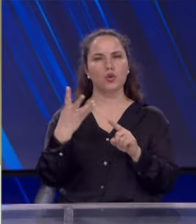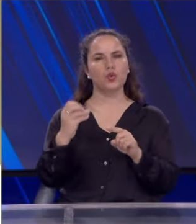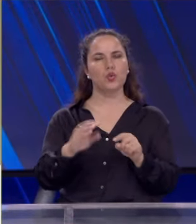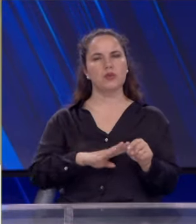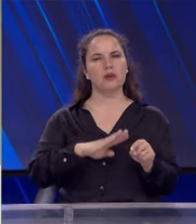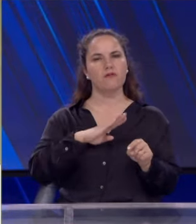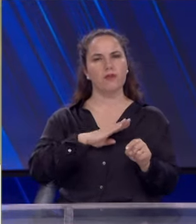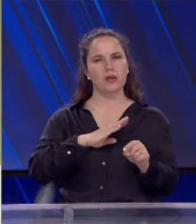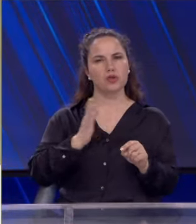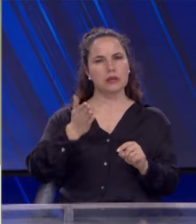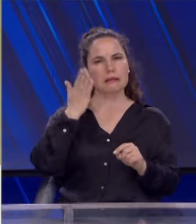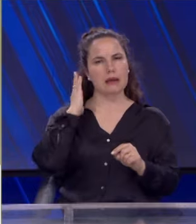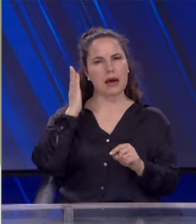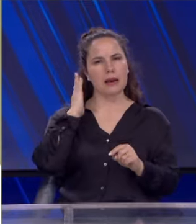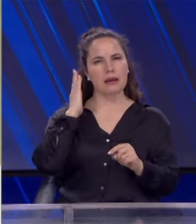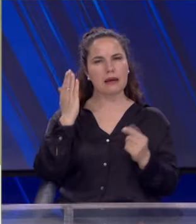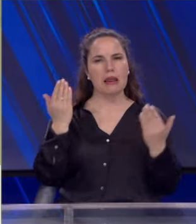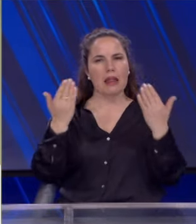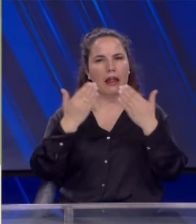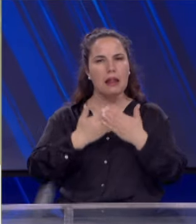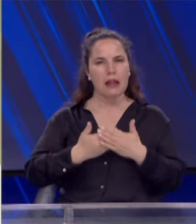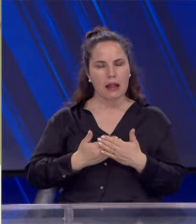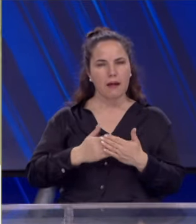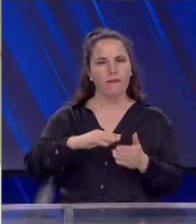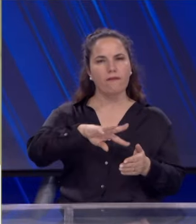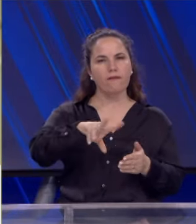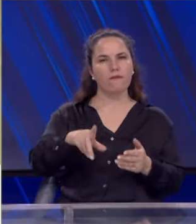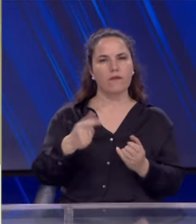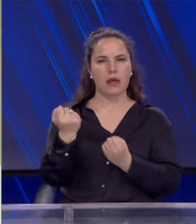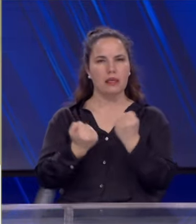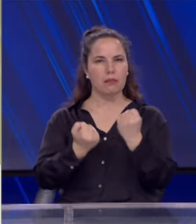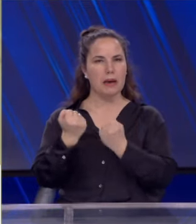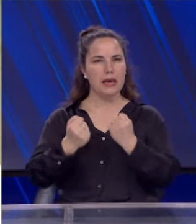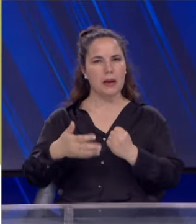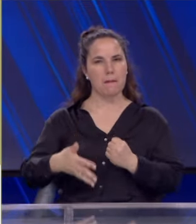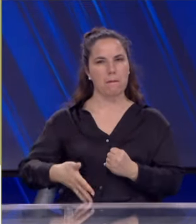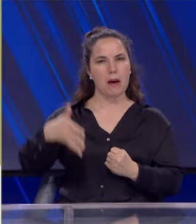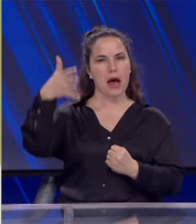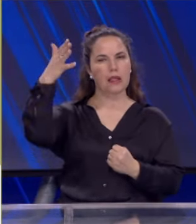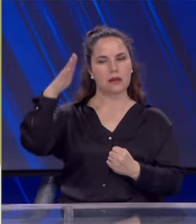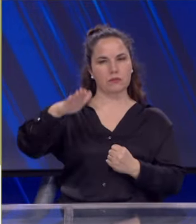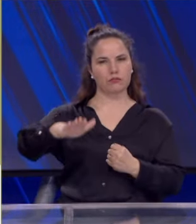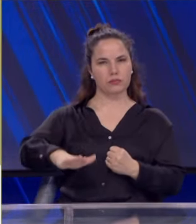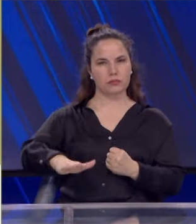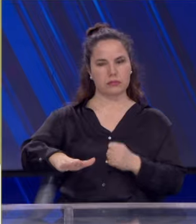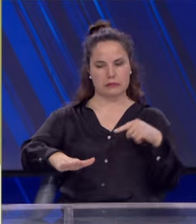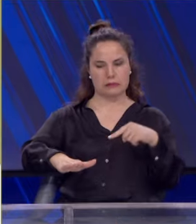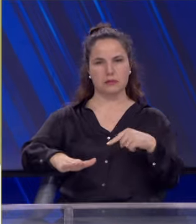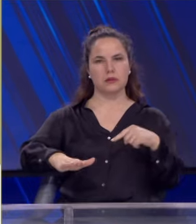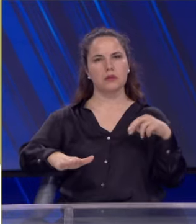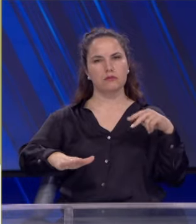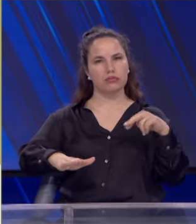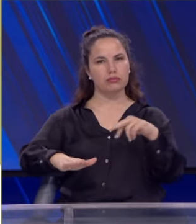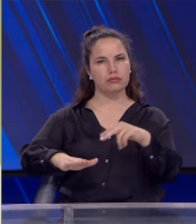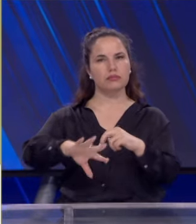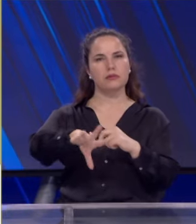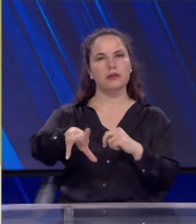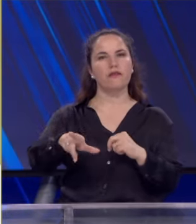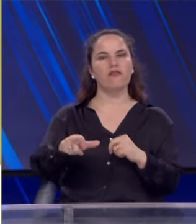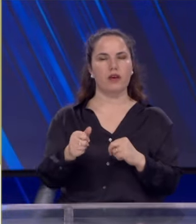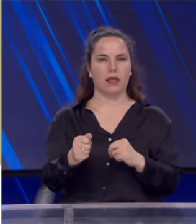cili arrin që të vjedh një automjet të parkuar poshtë një pallati. Kamerat e siguris kanë filmuar autorin i cili